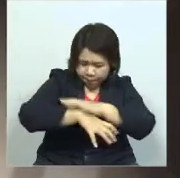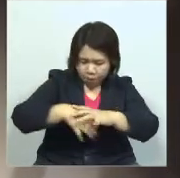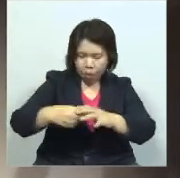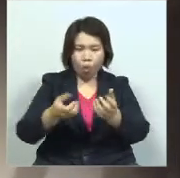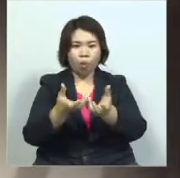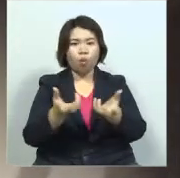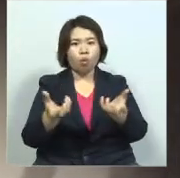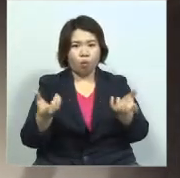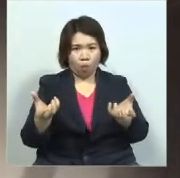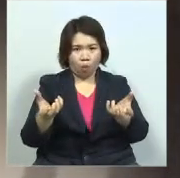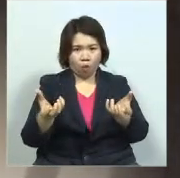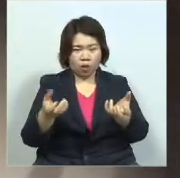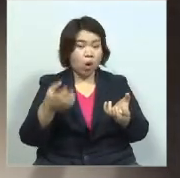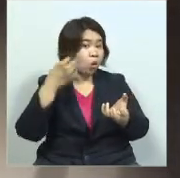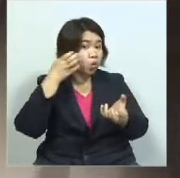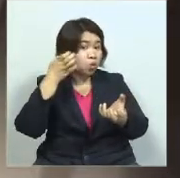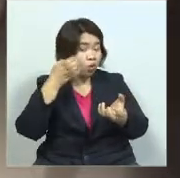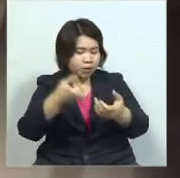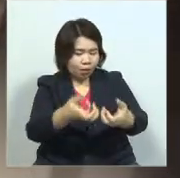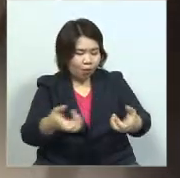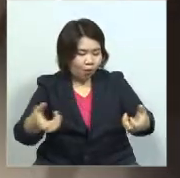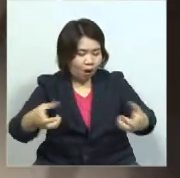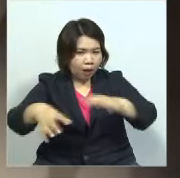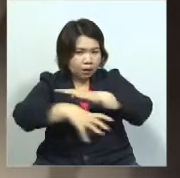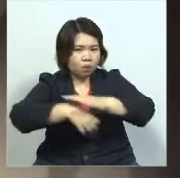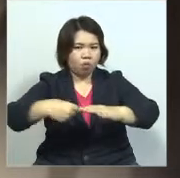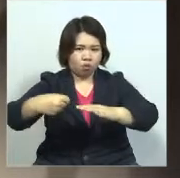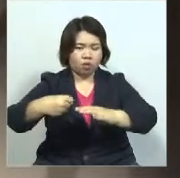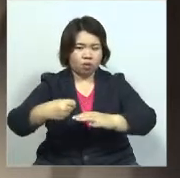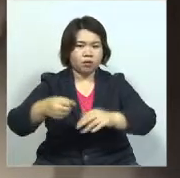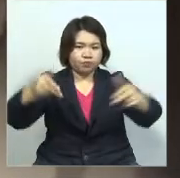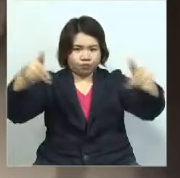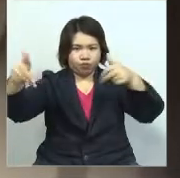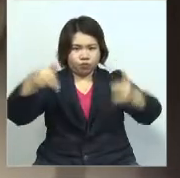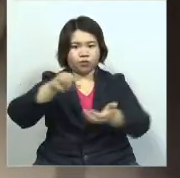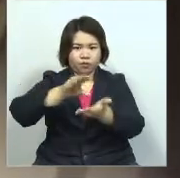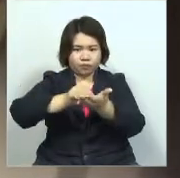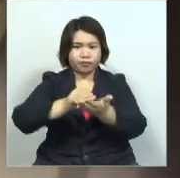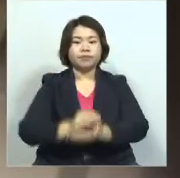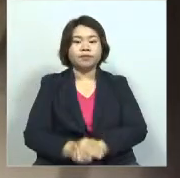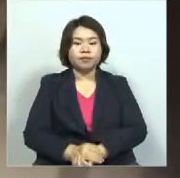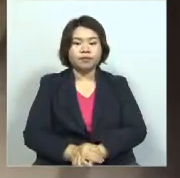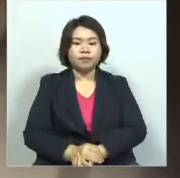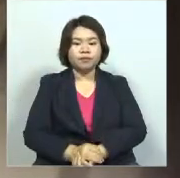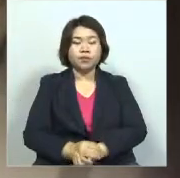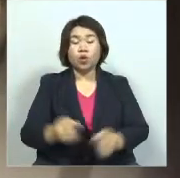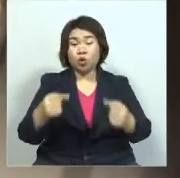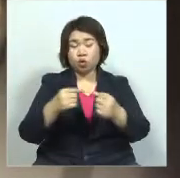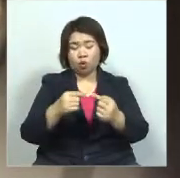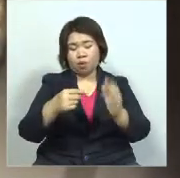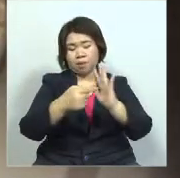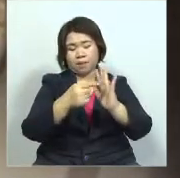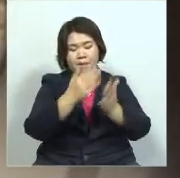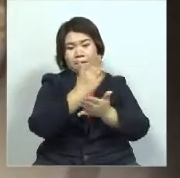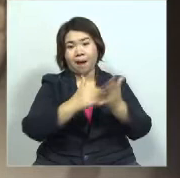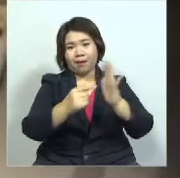ยสิ่งของจากตู้โทรศัพท์มือถือที่จำหน่ายอยู่นะคะอันนี้เป็นกล้องวงจรปิดบันทึกภาพเอาไว้ได้ในห้างสรรพสินค้าชื่อดังย่